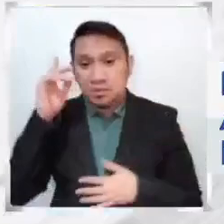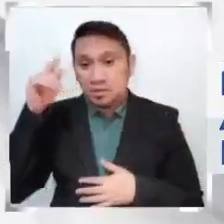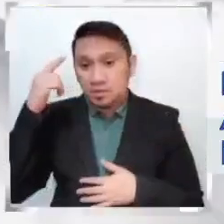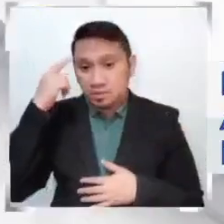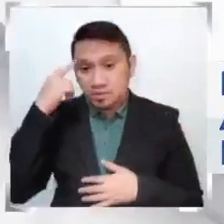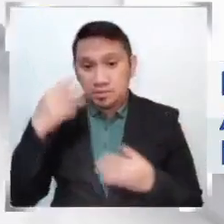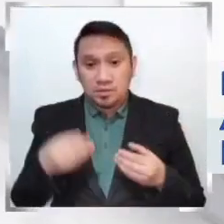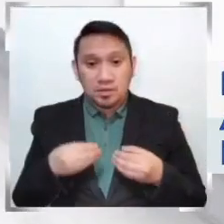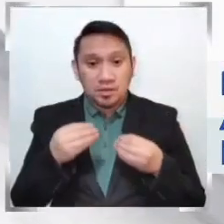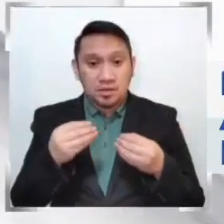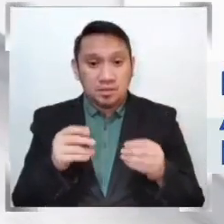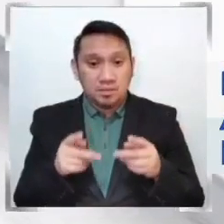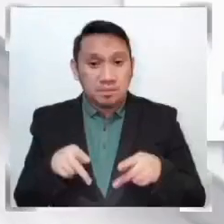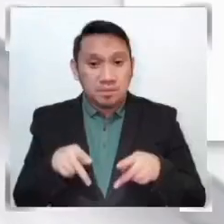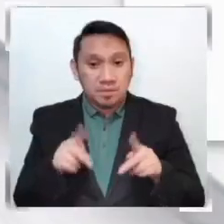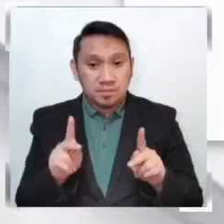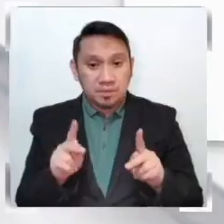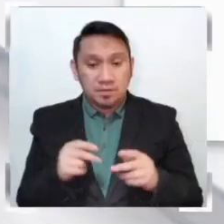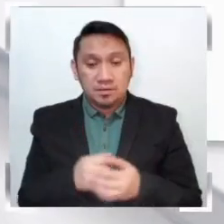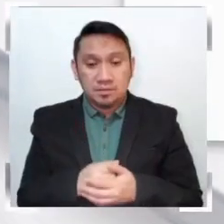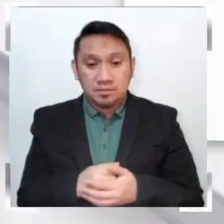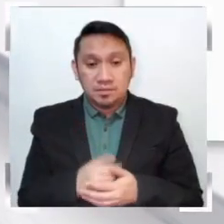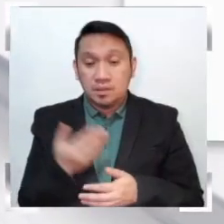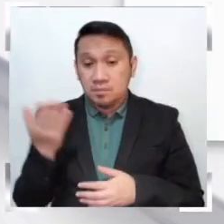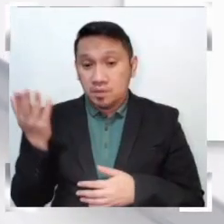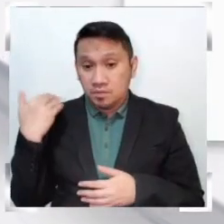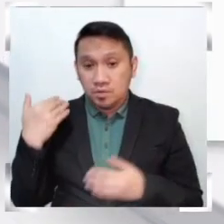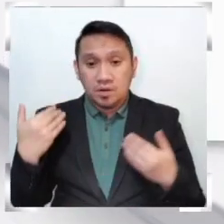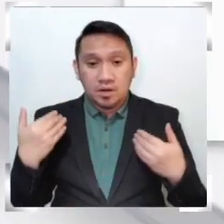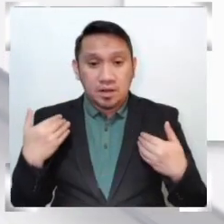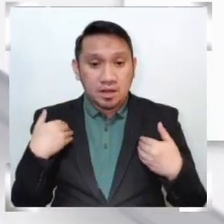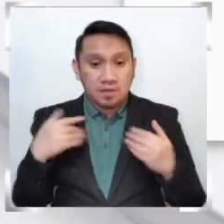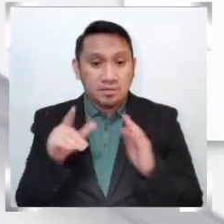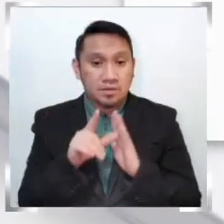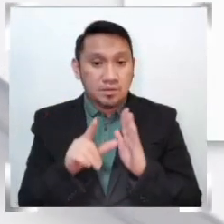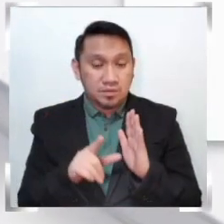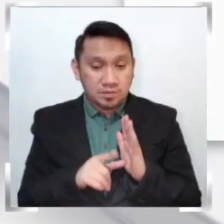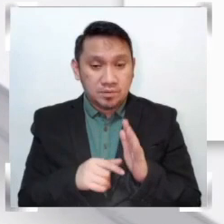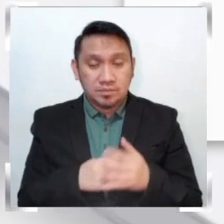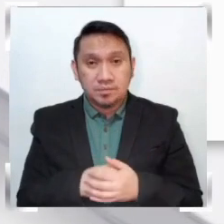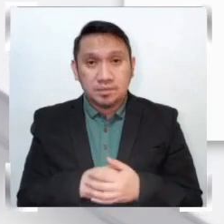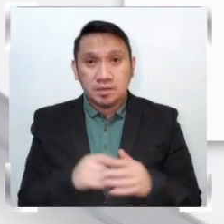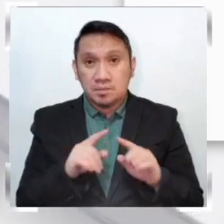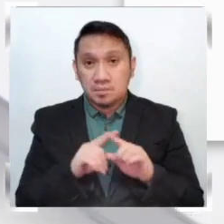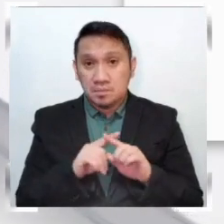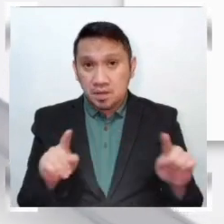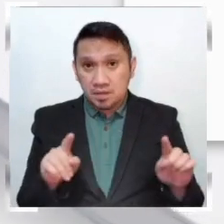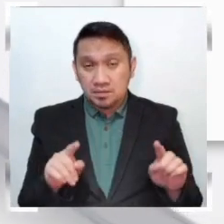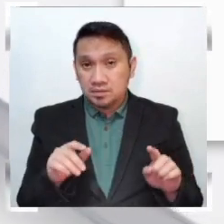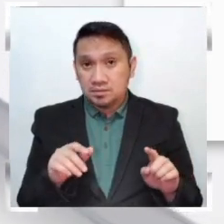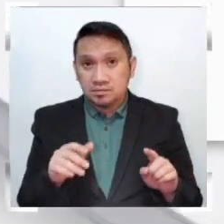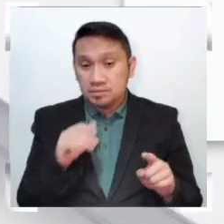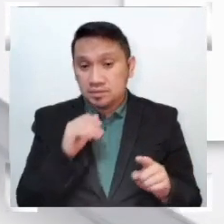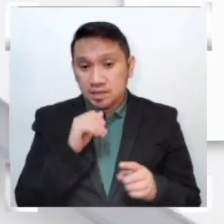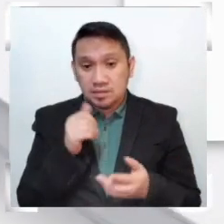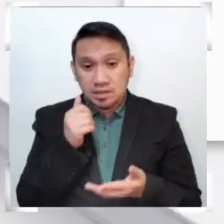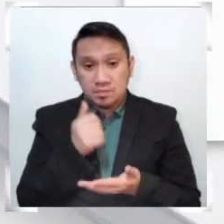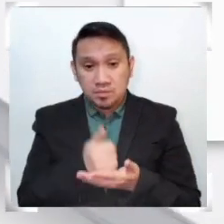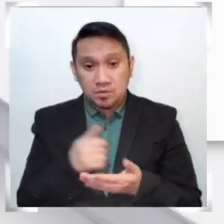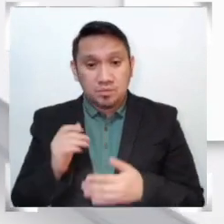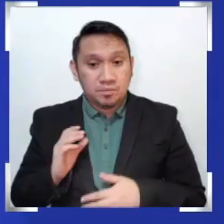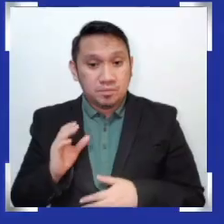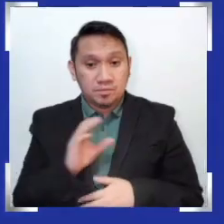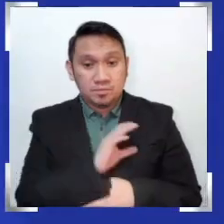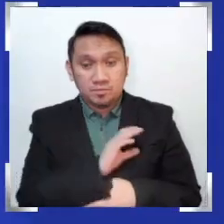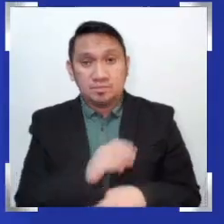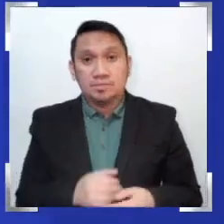ito. Dati nang may mga panukalang batas para sa regulasyon ng theme parks, pero hindi lumusot sa Kongreso ang mga panukalang ito.